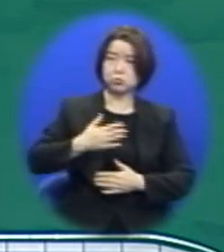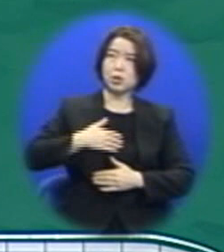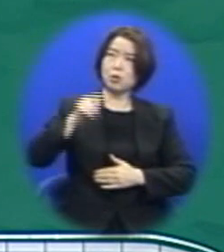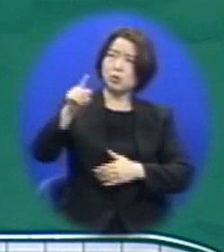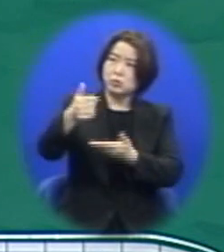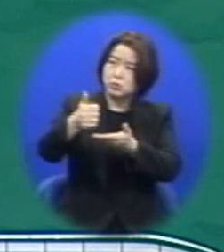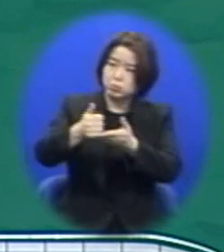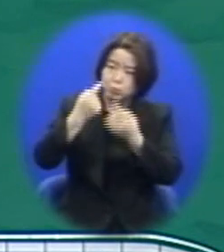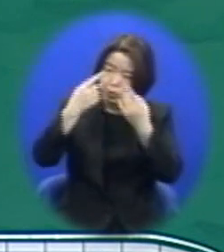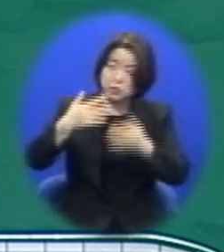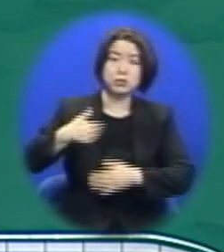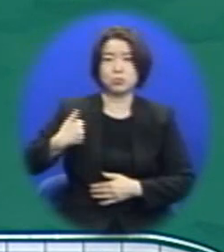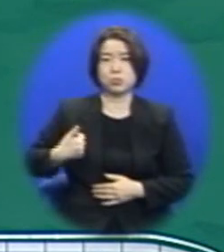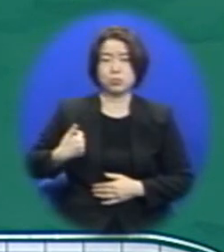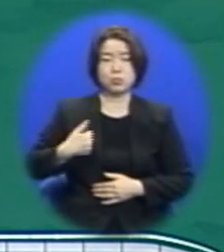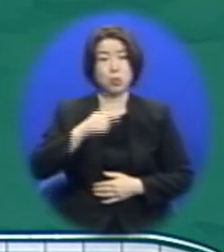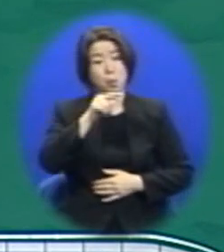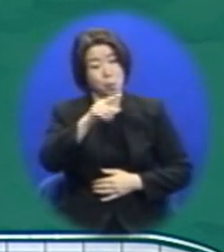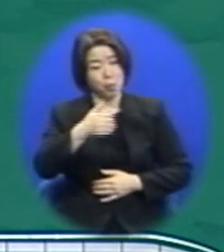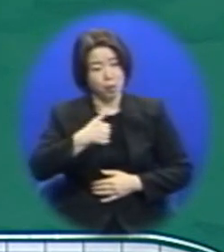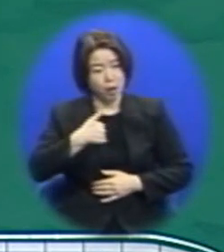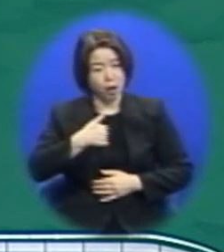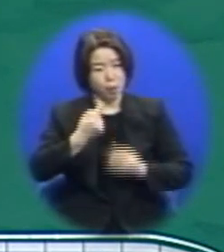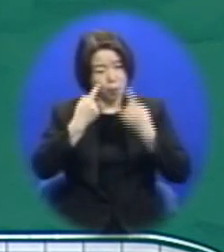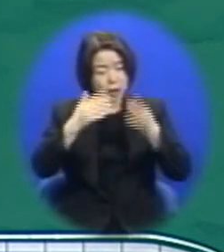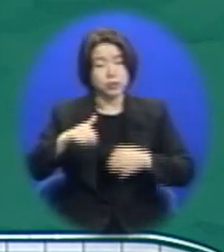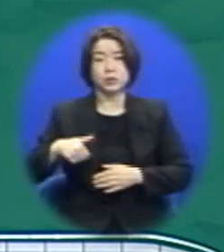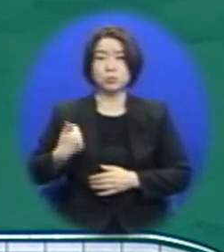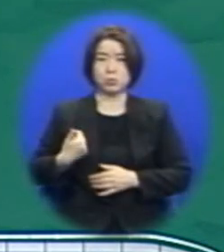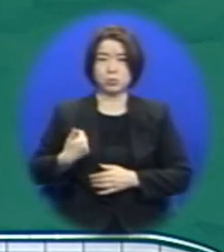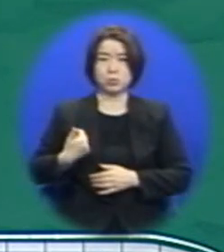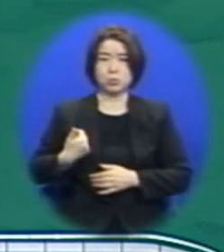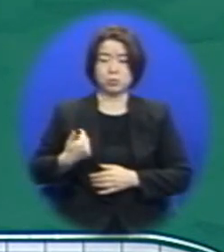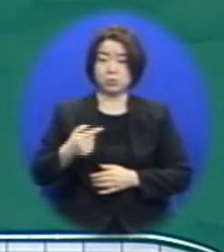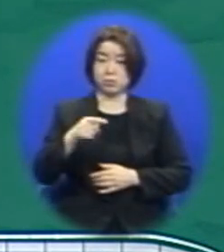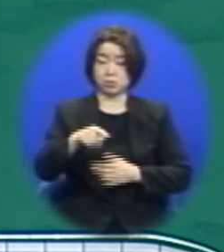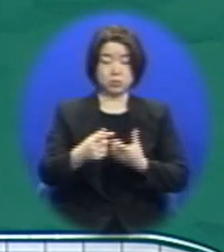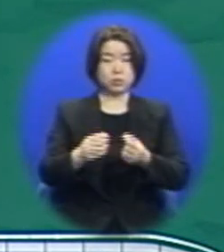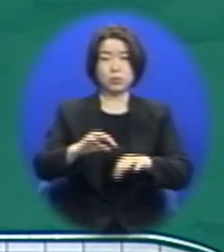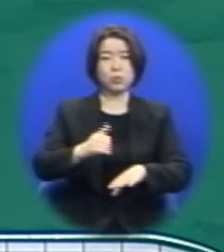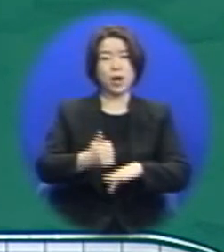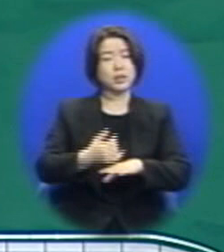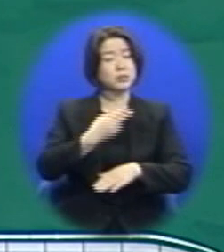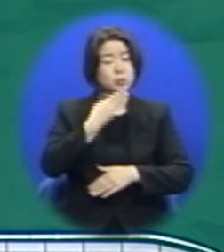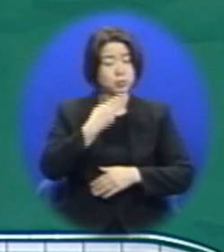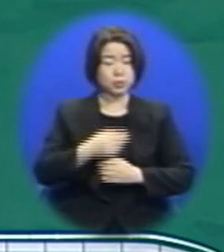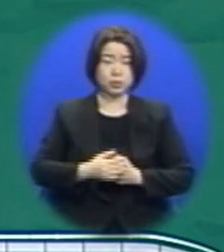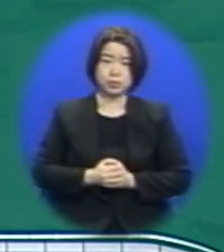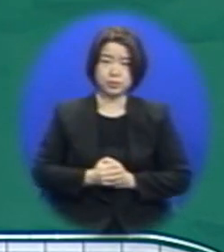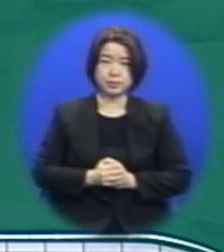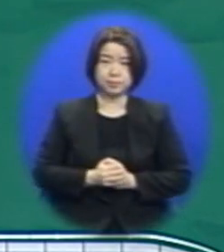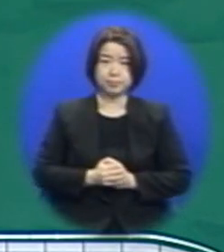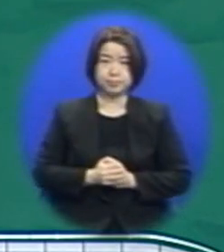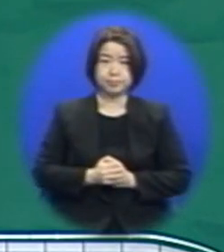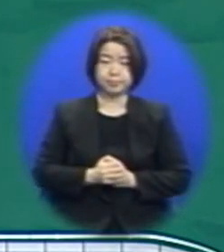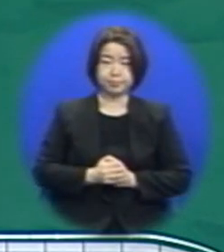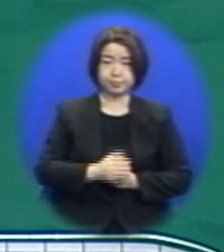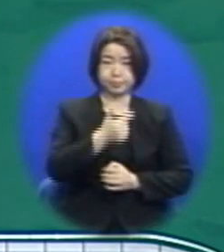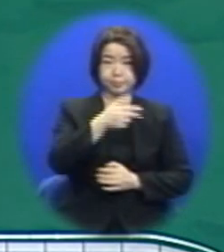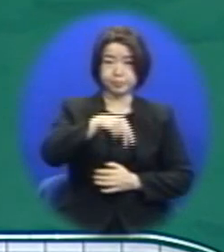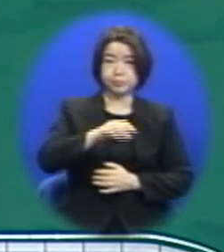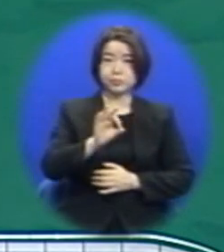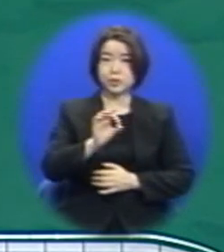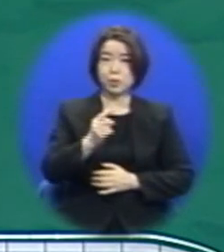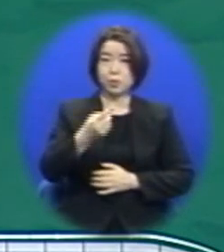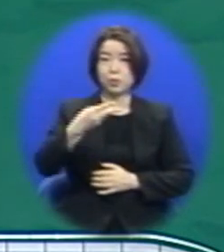모르고 그도 나를 정확하게 모르는 그런 왕은 없는 거죠. 뉴 오엔스